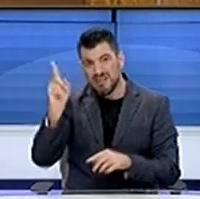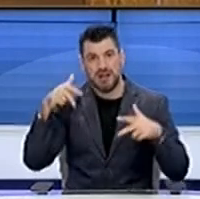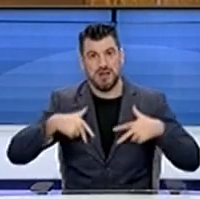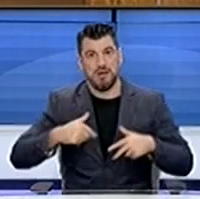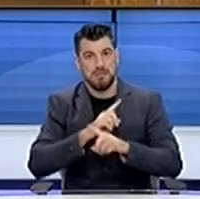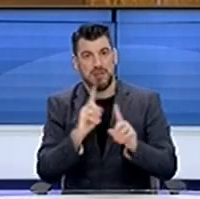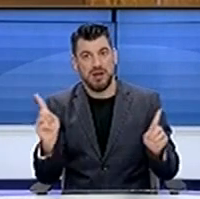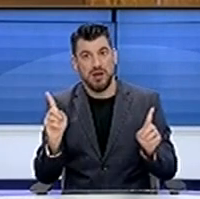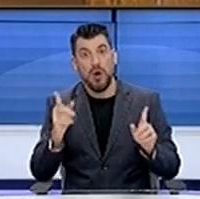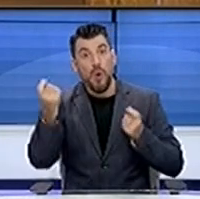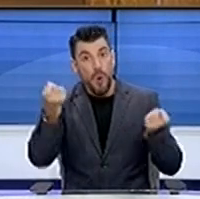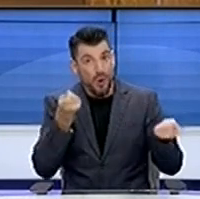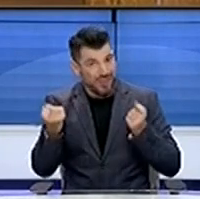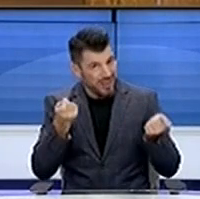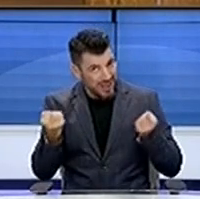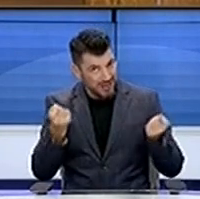όχι απειλές.